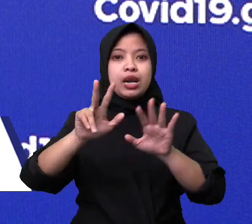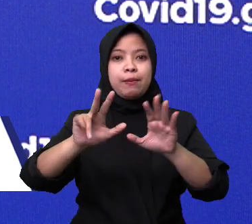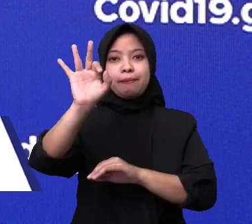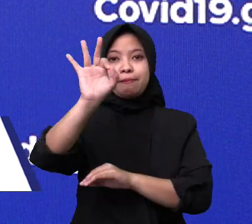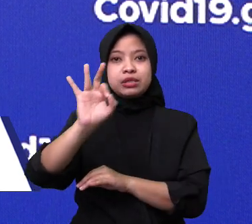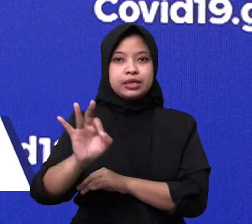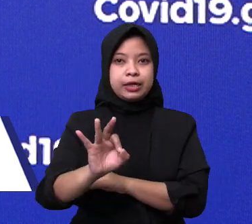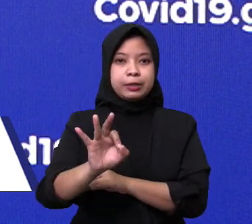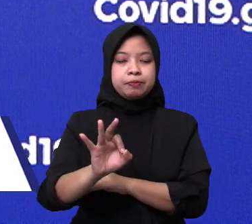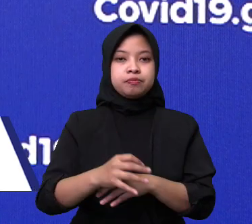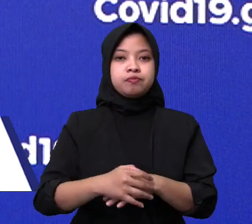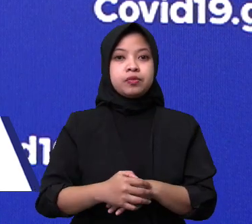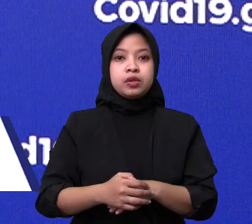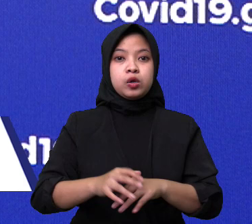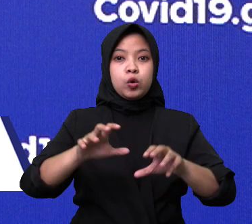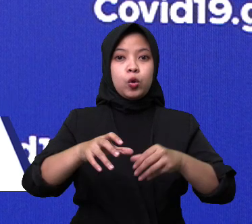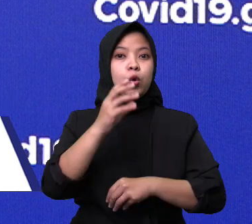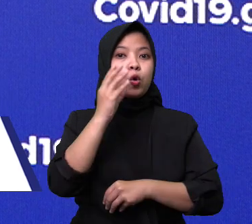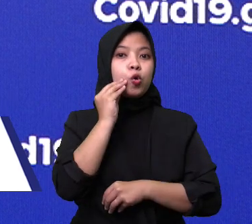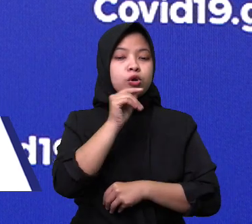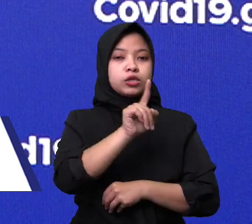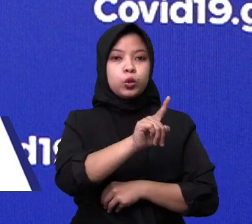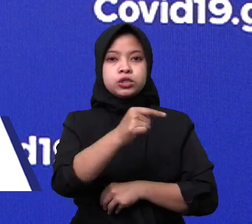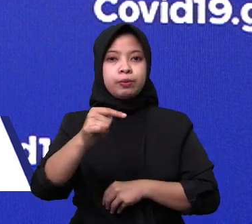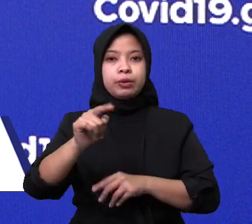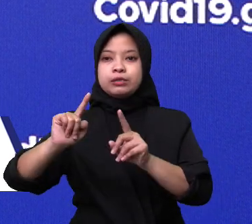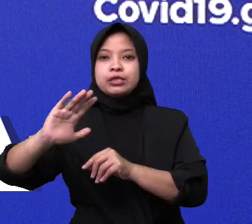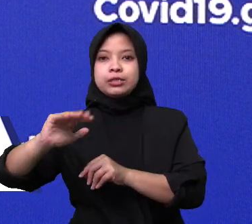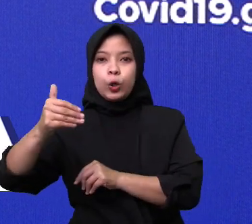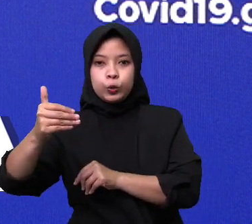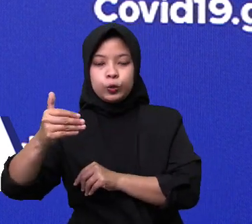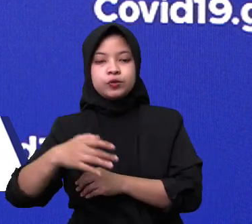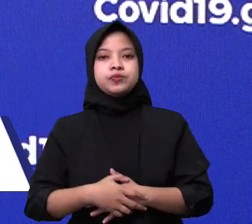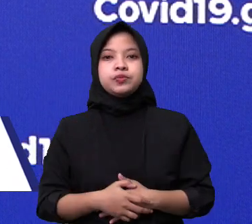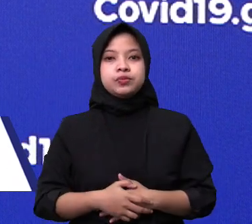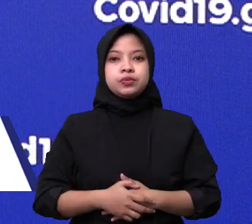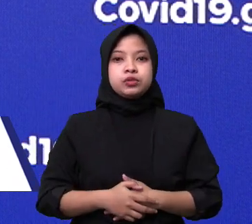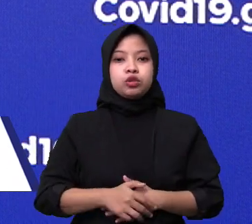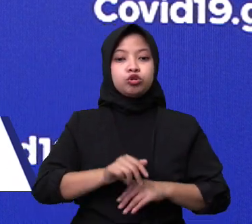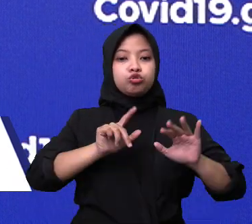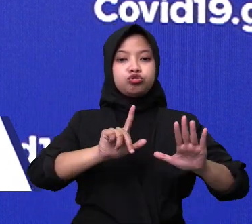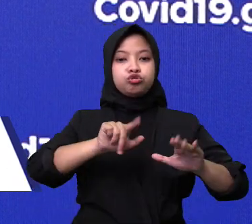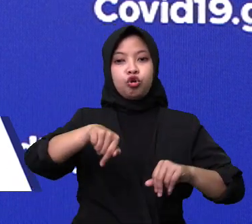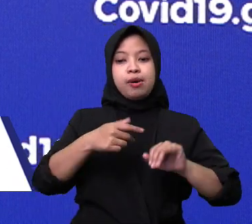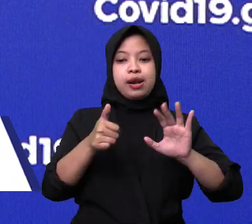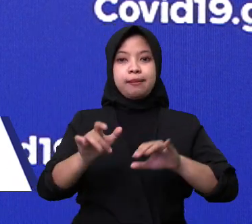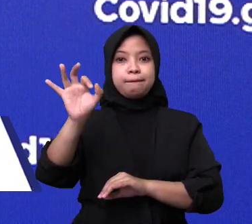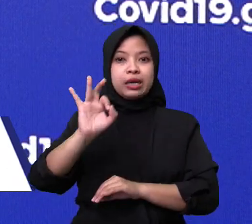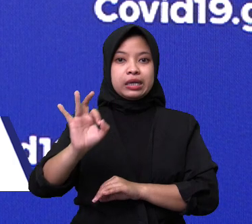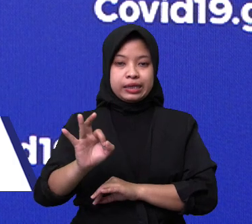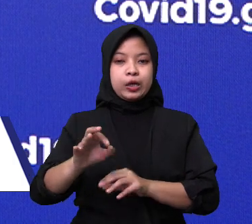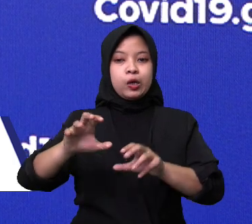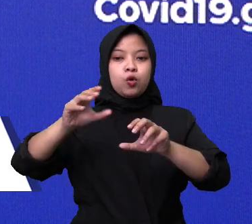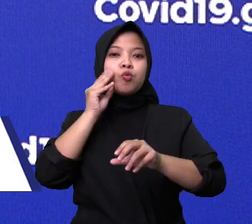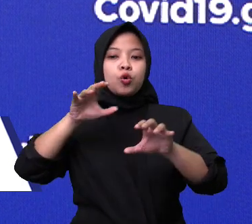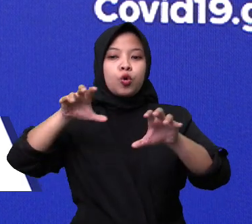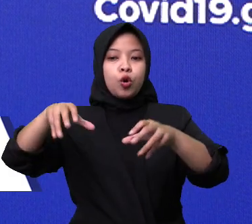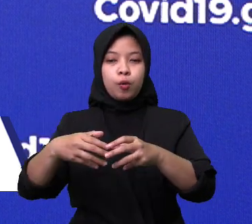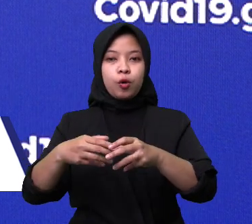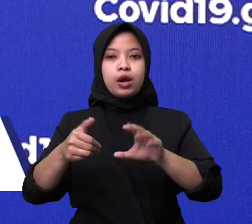21,8% di kelompok umur 1 sampai dengan 11 tahun, dan 7,6% pada kelompok umur di